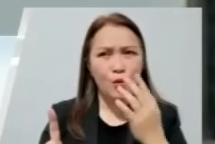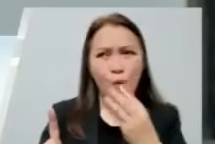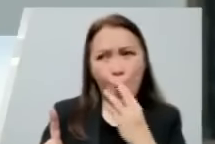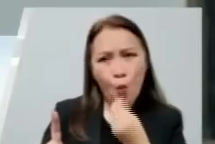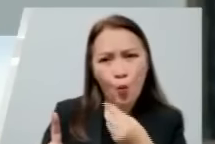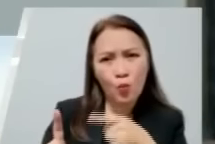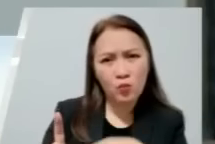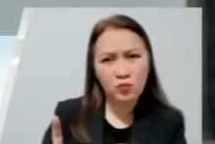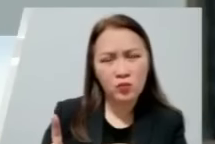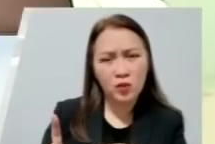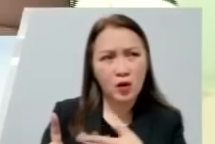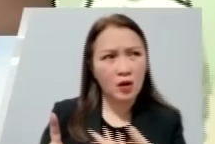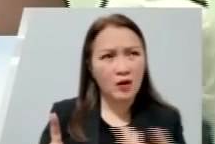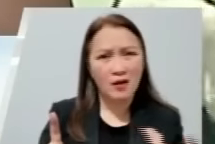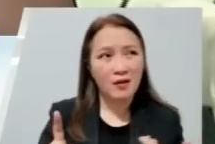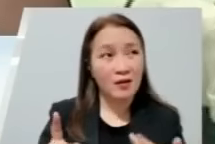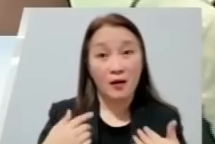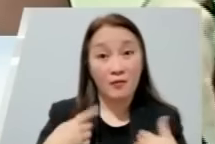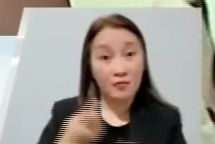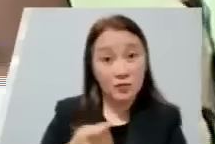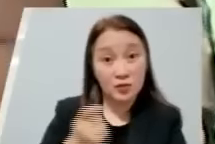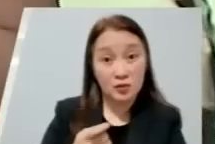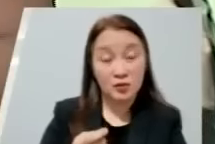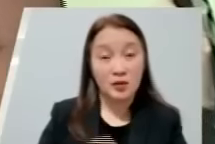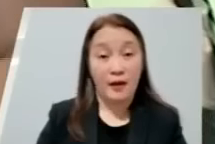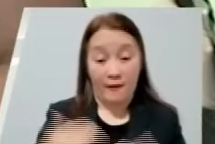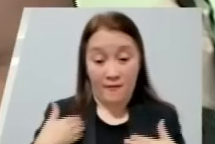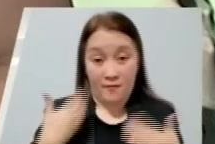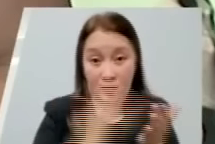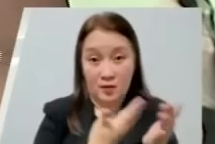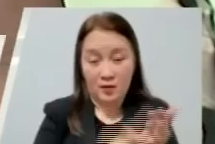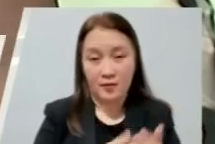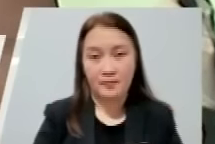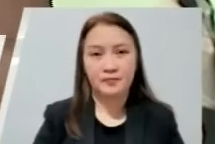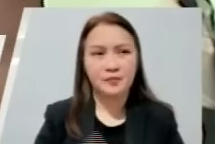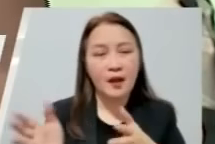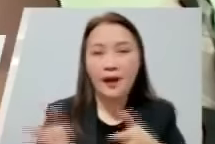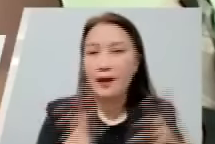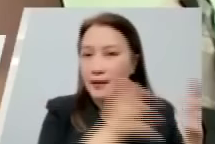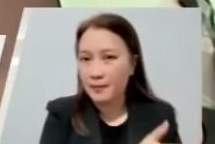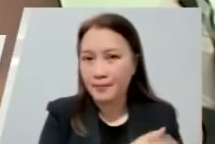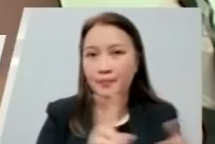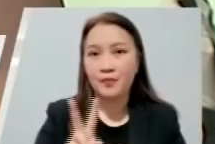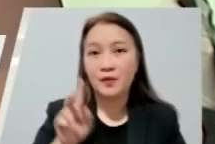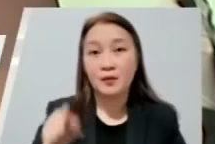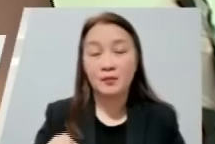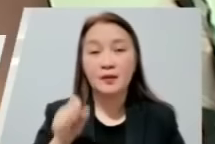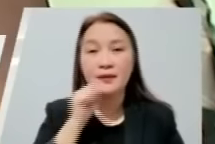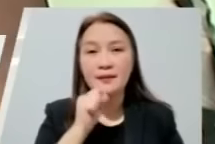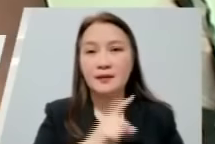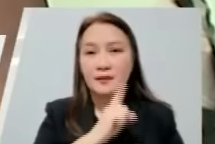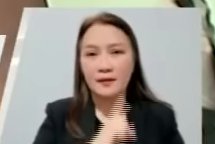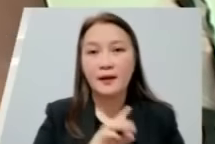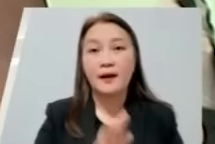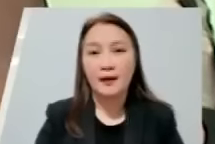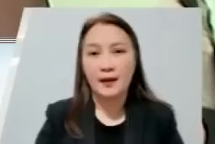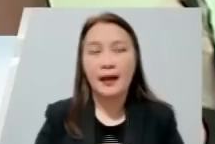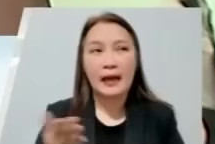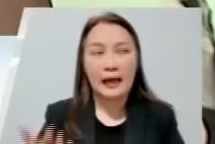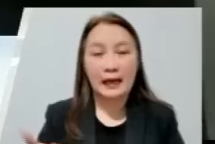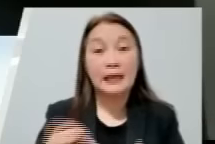may ebidensya ba tayo? Bukod kay VP Sara, may iba pa mga personalidad ang ipapasumpina ng NBI kaugnay sa gumugulong